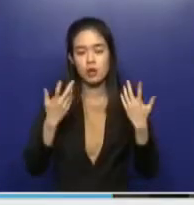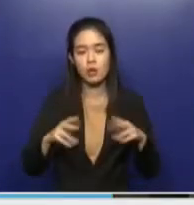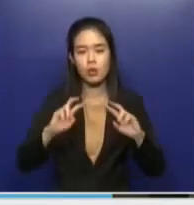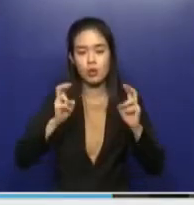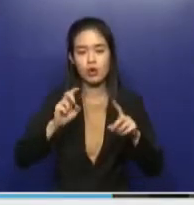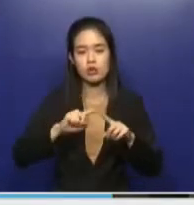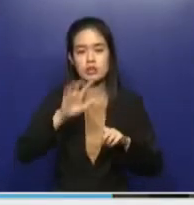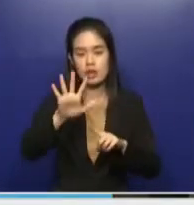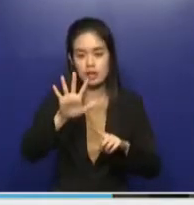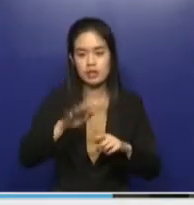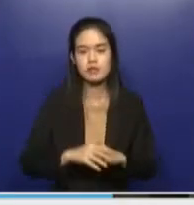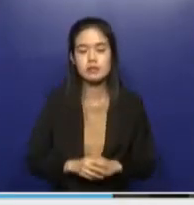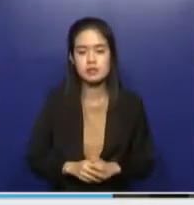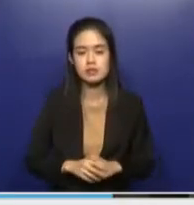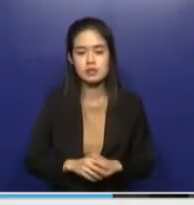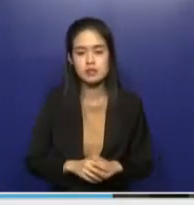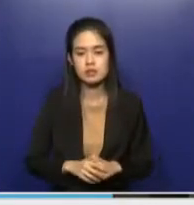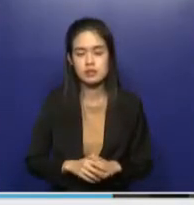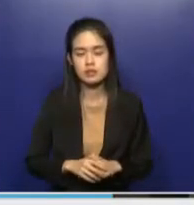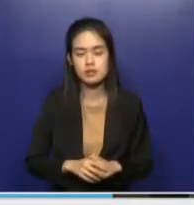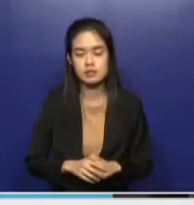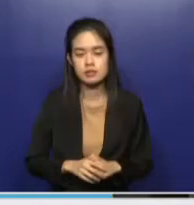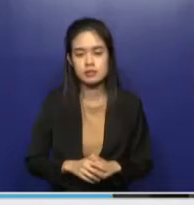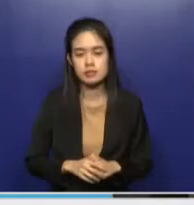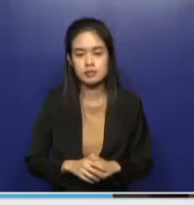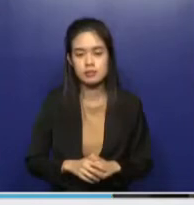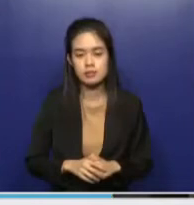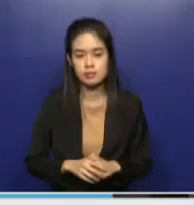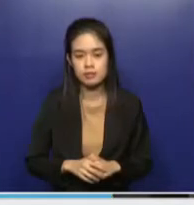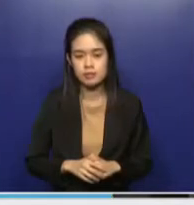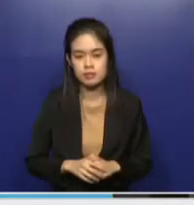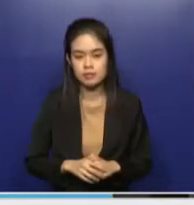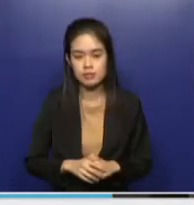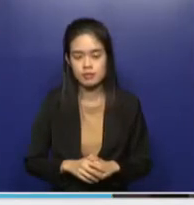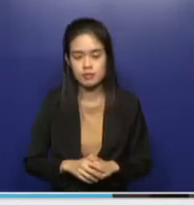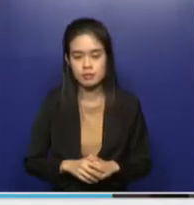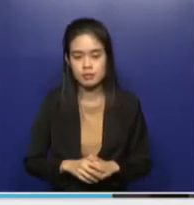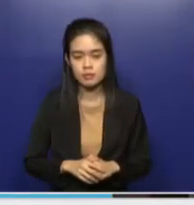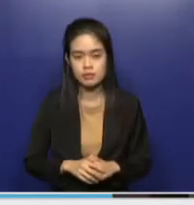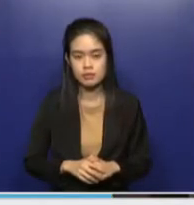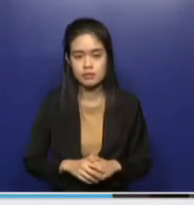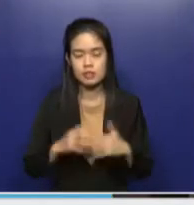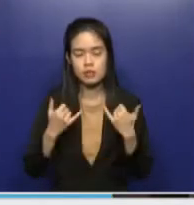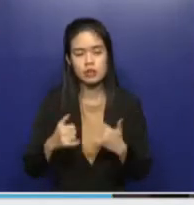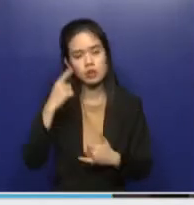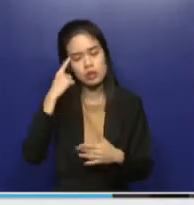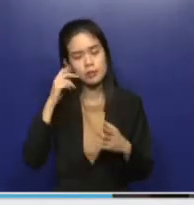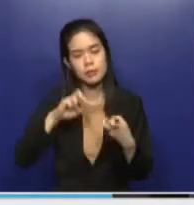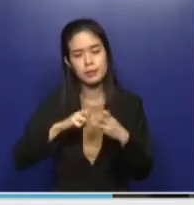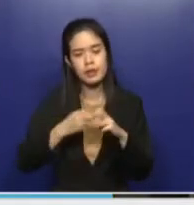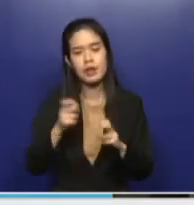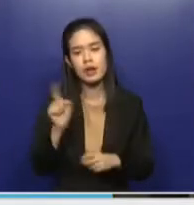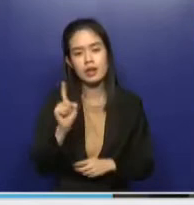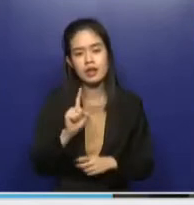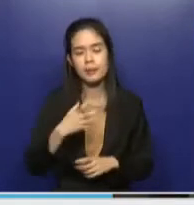านการจัดองคาพยพเพื่อการที่จะป้องกันไม่ให้เกิดปัญหานั้นอีกครั้งหนึ่งผ